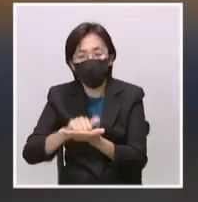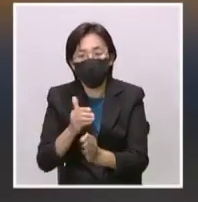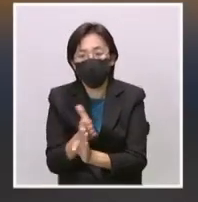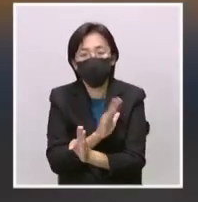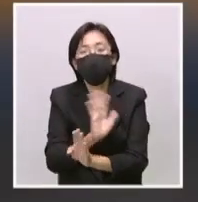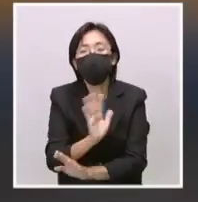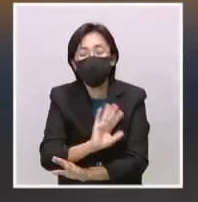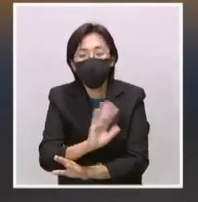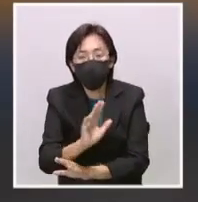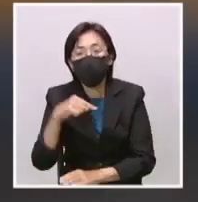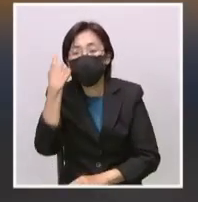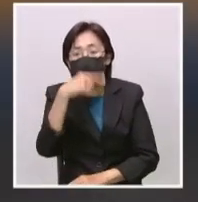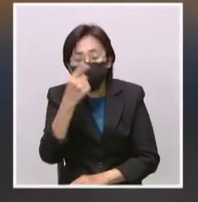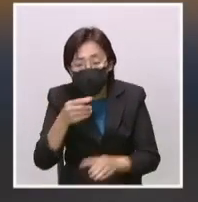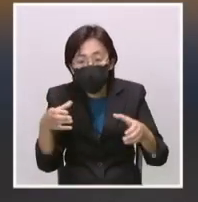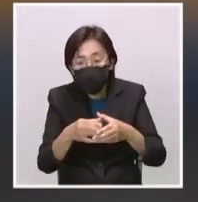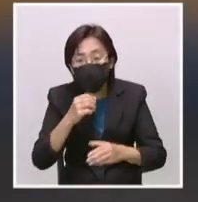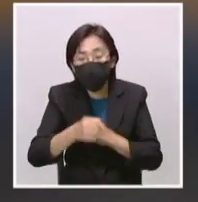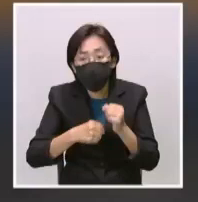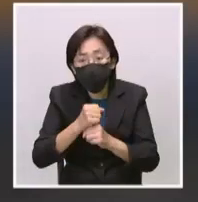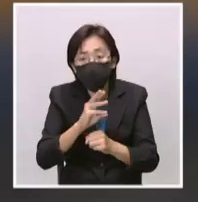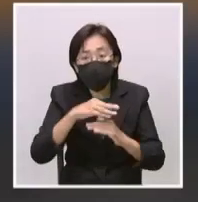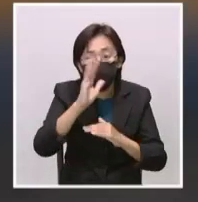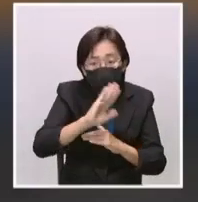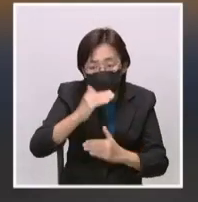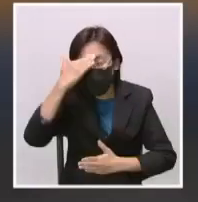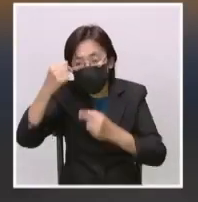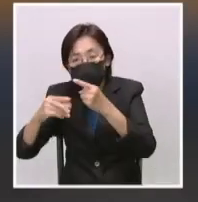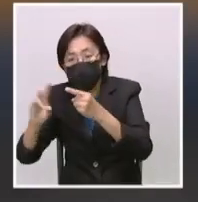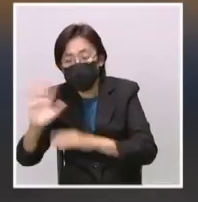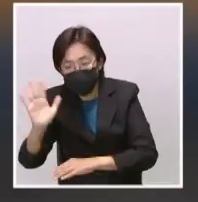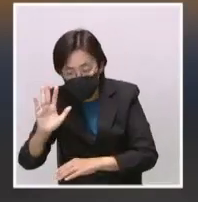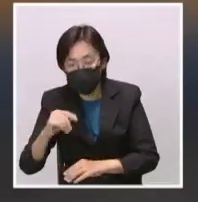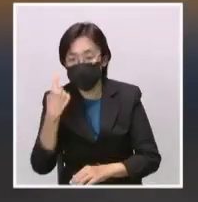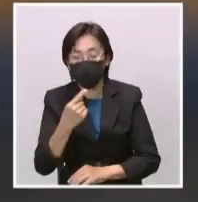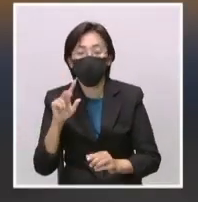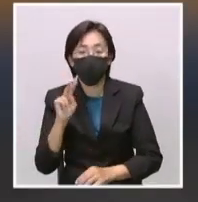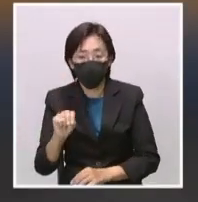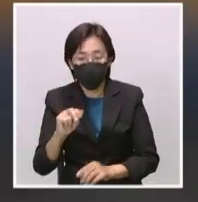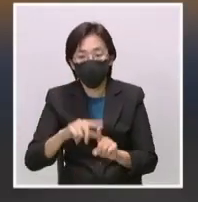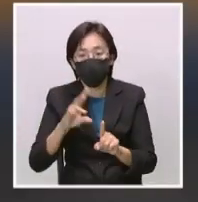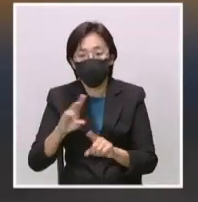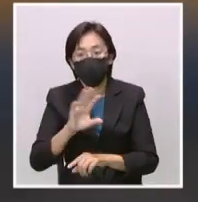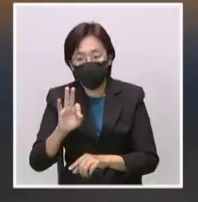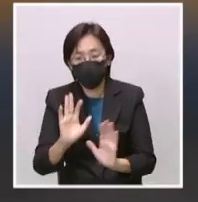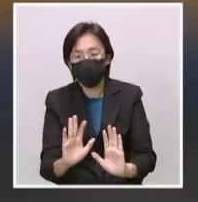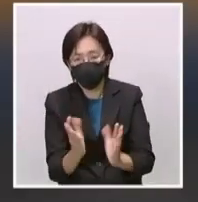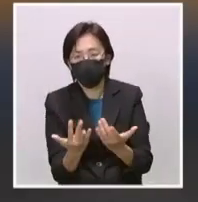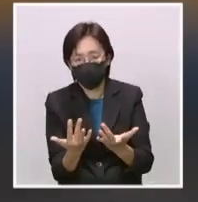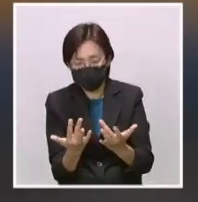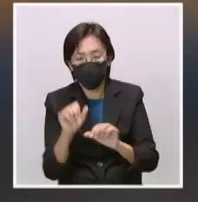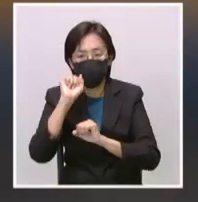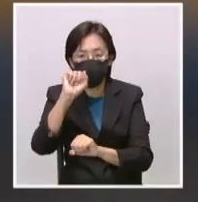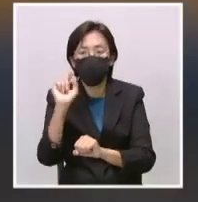ประชาชนที่ไม่ได้อยู่ในกลุ่มเปราะบางและมีนัดฉีดตั้งแต่วันที่9กรกฎาคมเป็นต้นไปก็ขอให้รอฟังประกาศอีกครั้งหนึ่งนะ